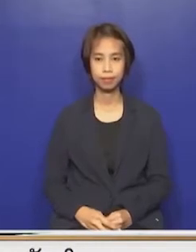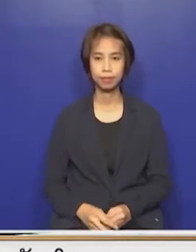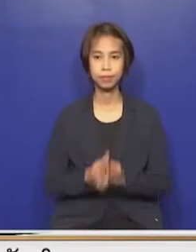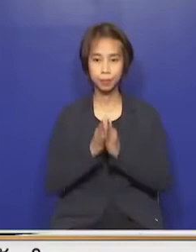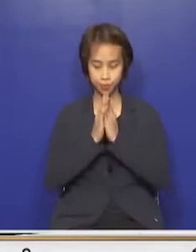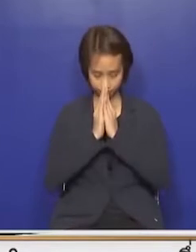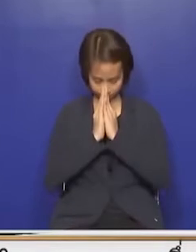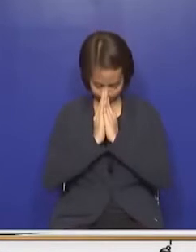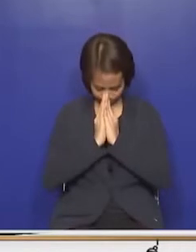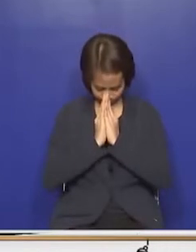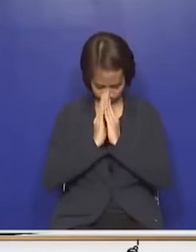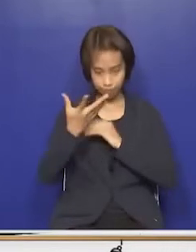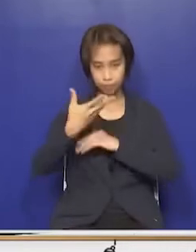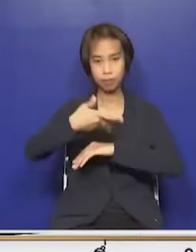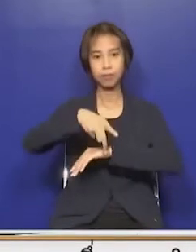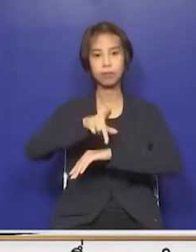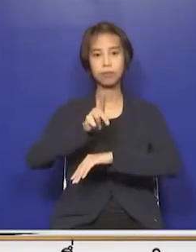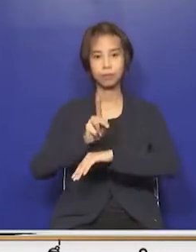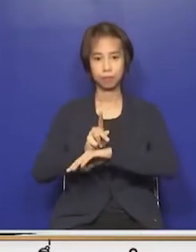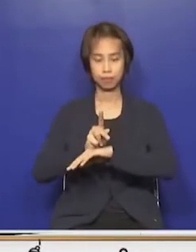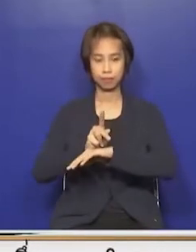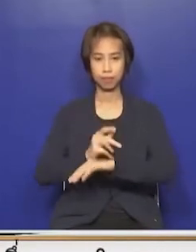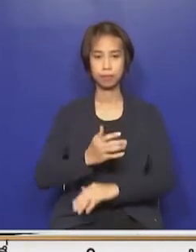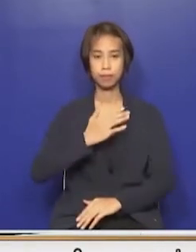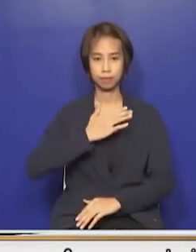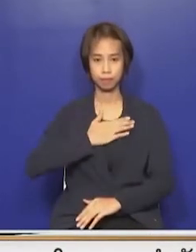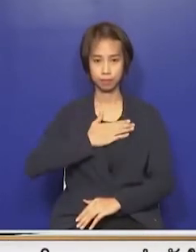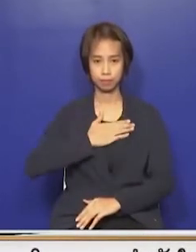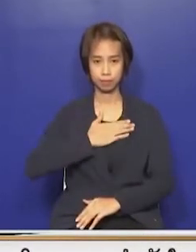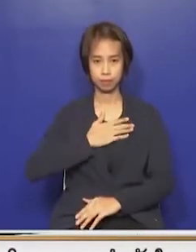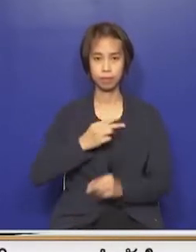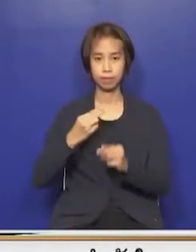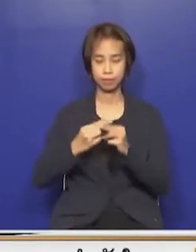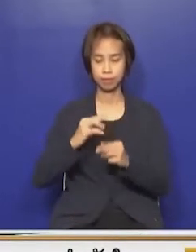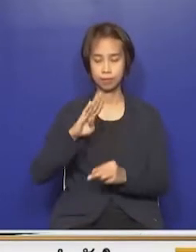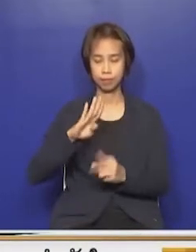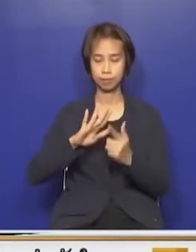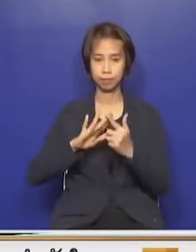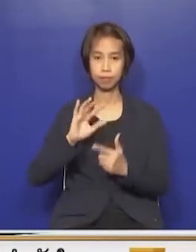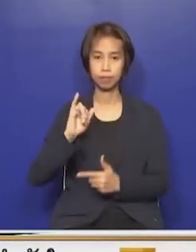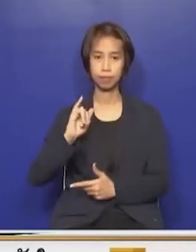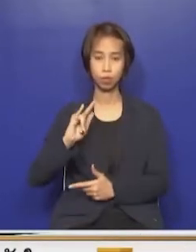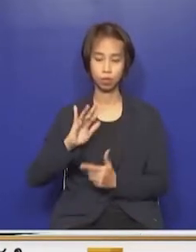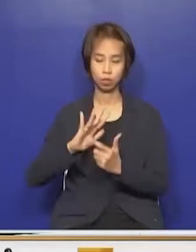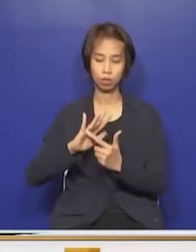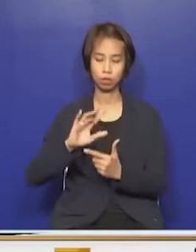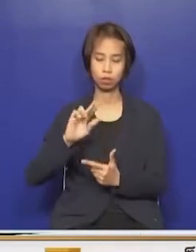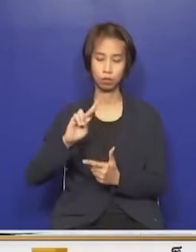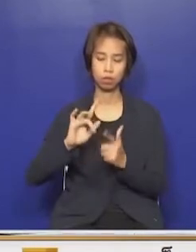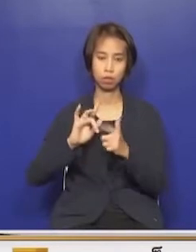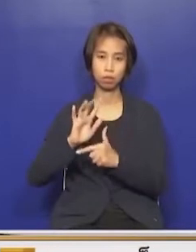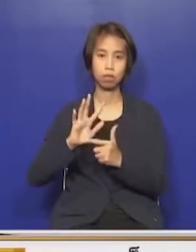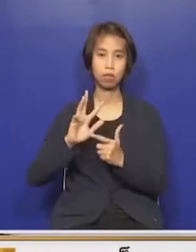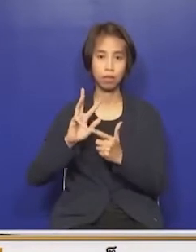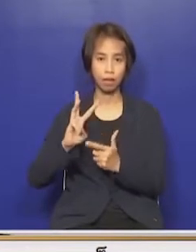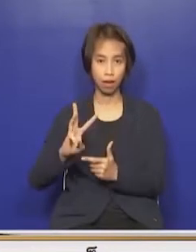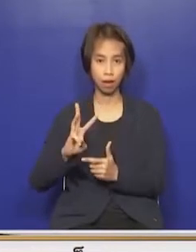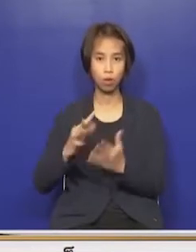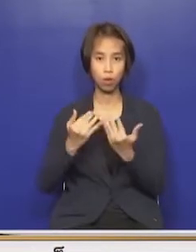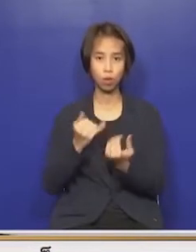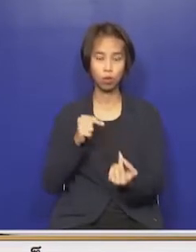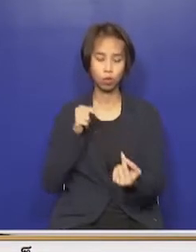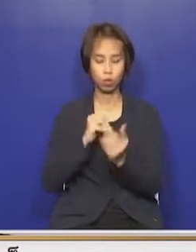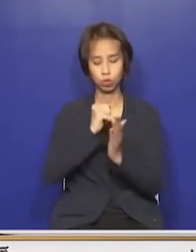กราบเรียนท่านประธานสภาที่เคารพกับผมนายบุญแก้วสมวงสมาชิกสภาผู้แทนราษฎรจังหวัดยโสธรพรรคเพื่อไ